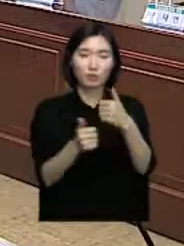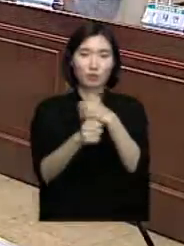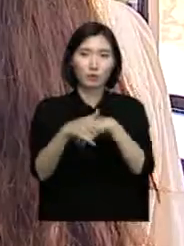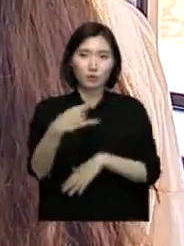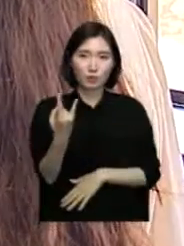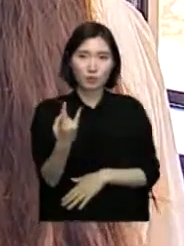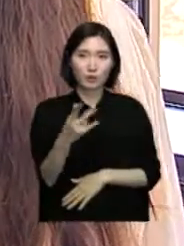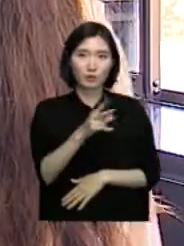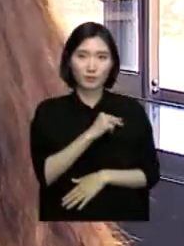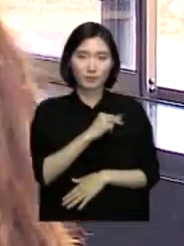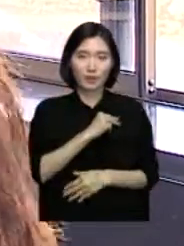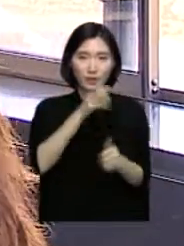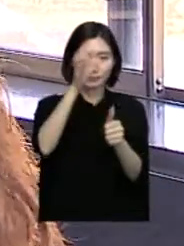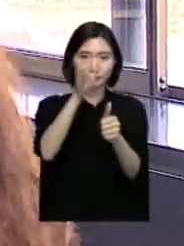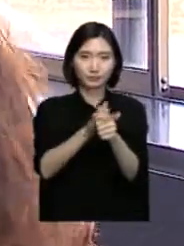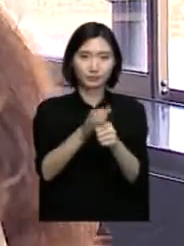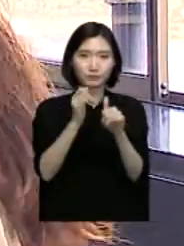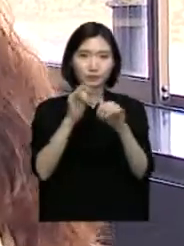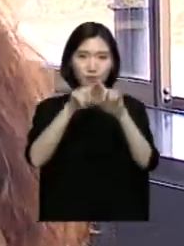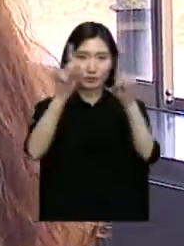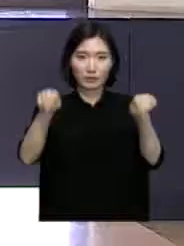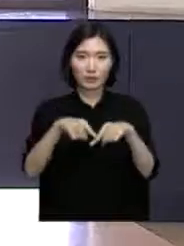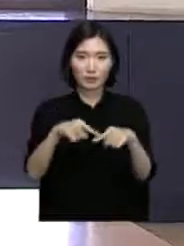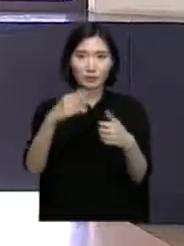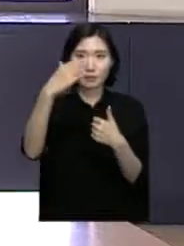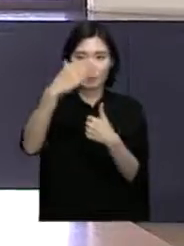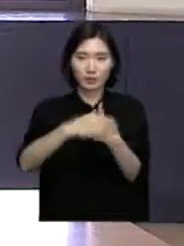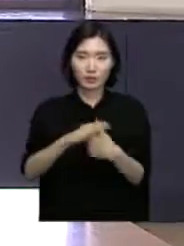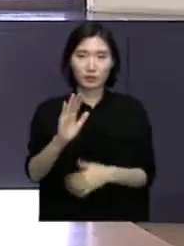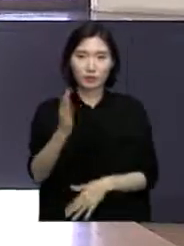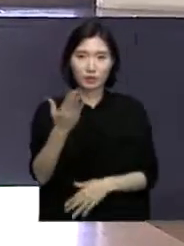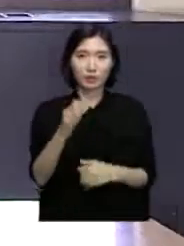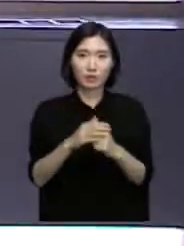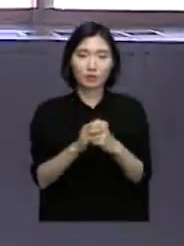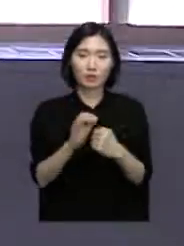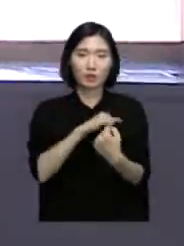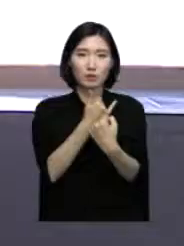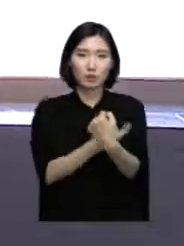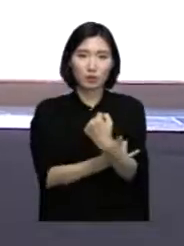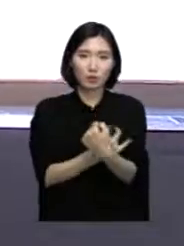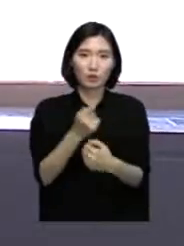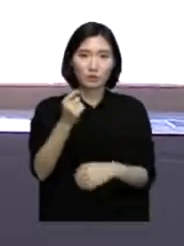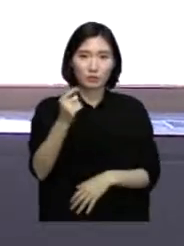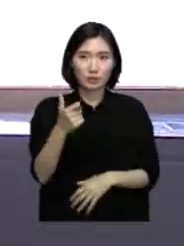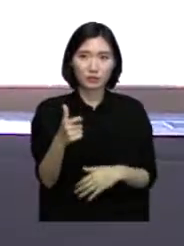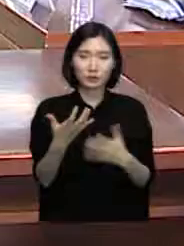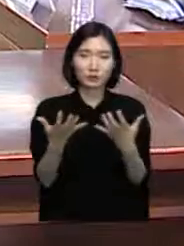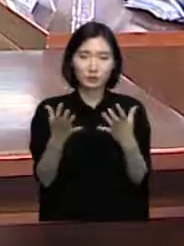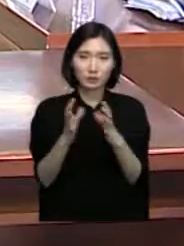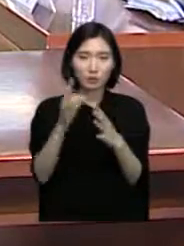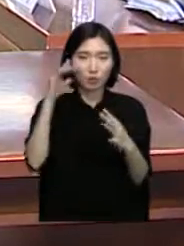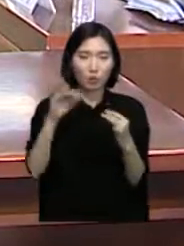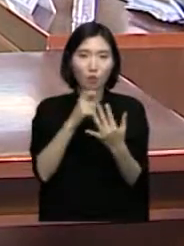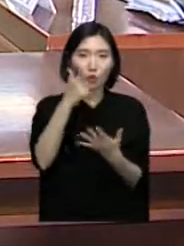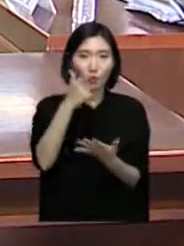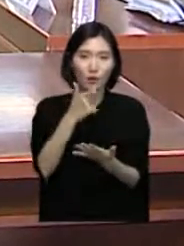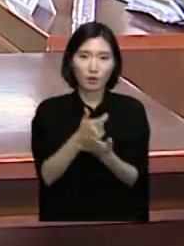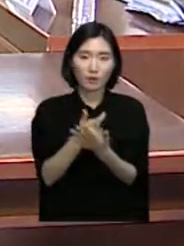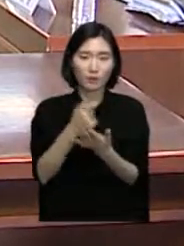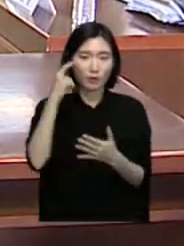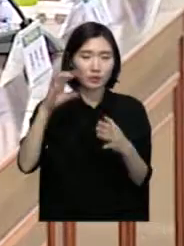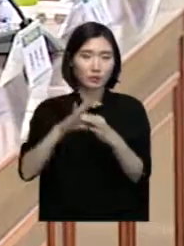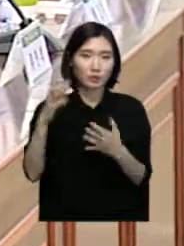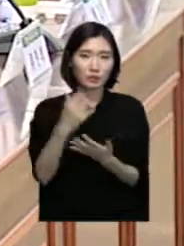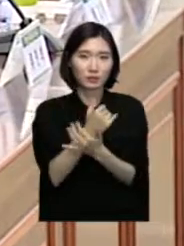학생인권위원회 위원들에게 위촉장이 수여됩니다. 위원들은 인권과 소수자 차별 문제에 공감하거나 관심을 가진